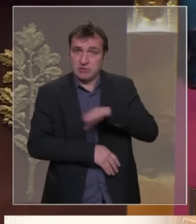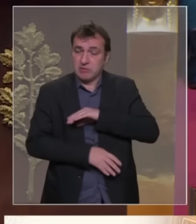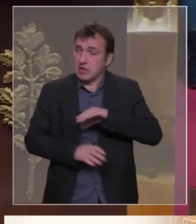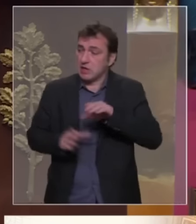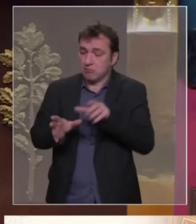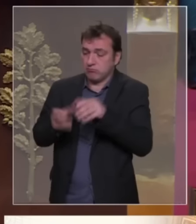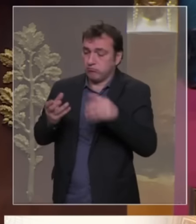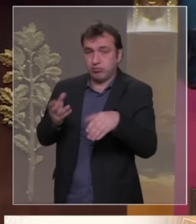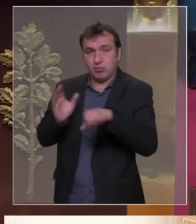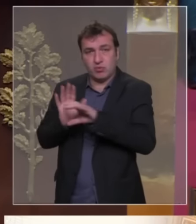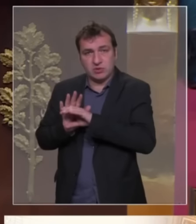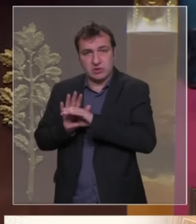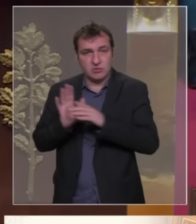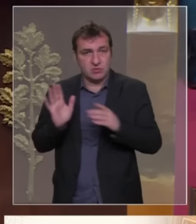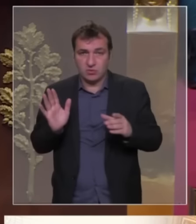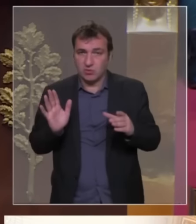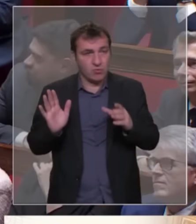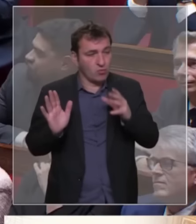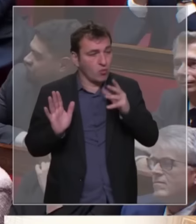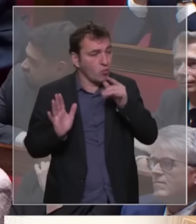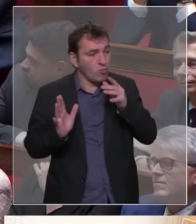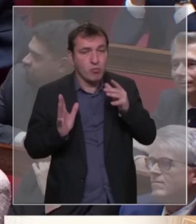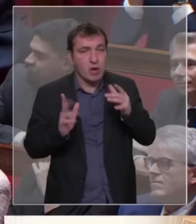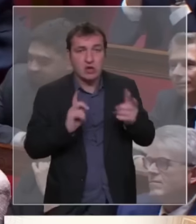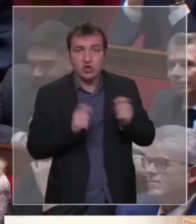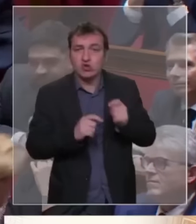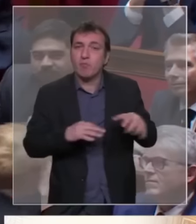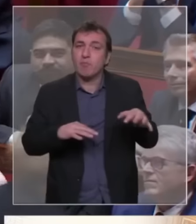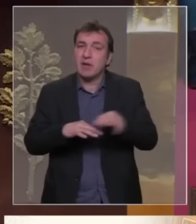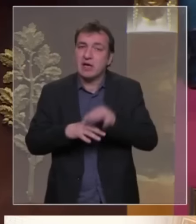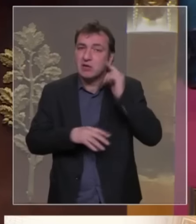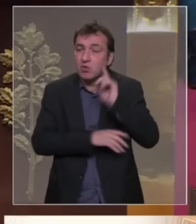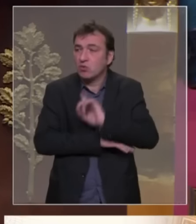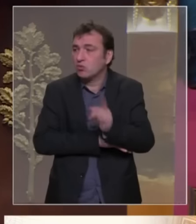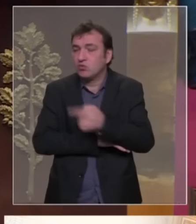Aucune remise en cause de la loi sur le mariage pour tous.